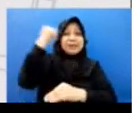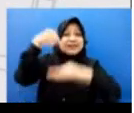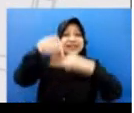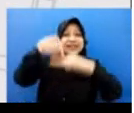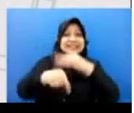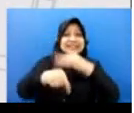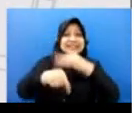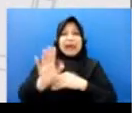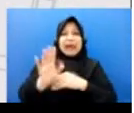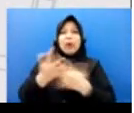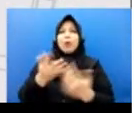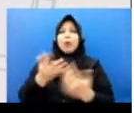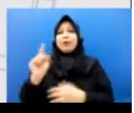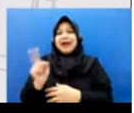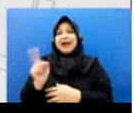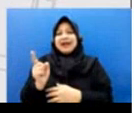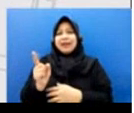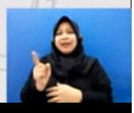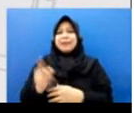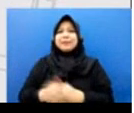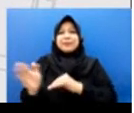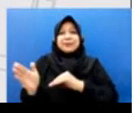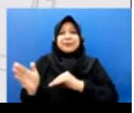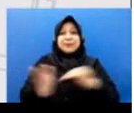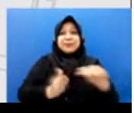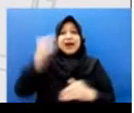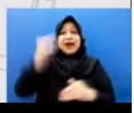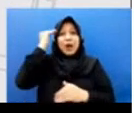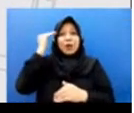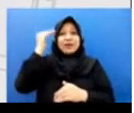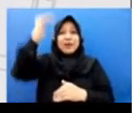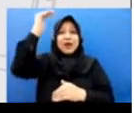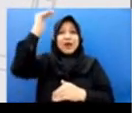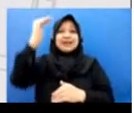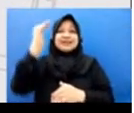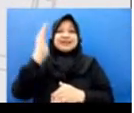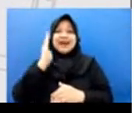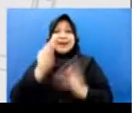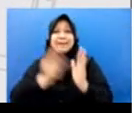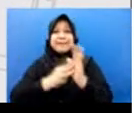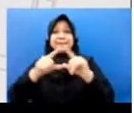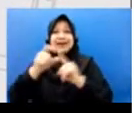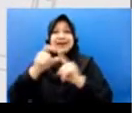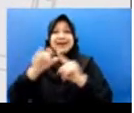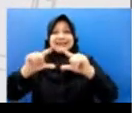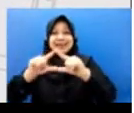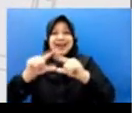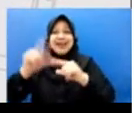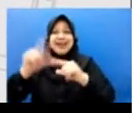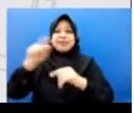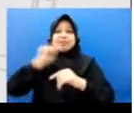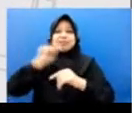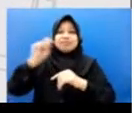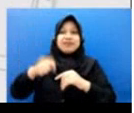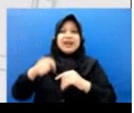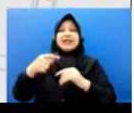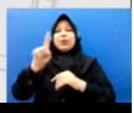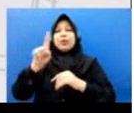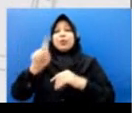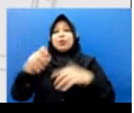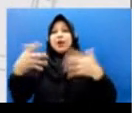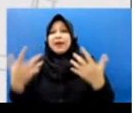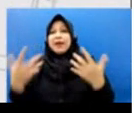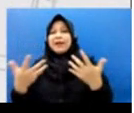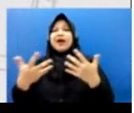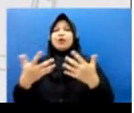Untuk dewasa, untuk orang dewasa madya dan lanjut, kebutuhannya adalah untuk aktualisasi diri. Orang-orang yang